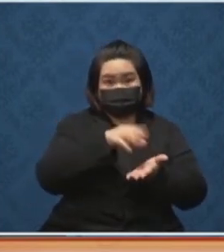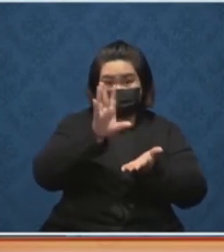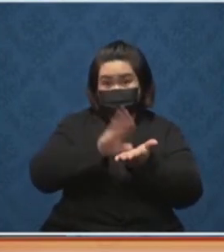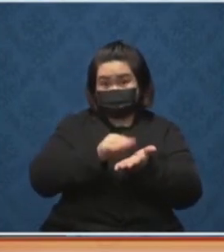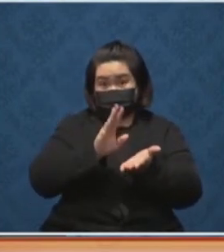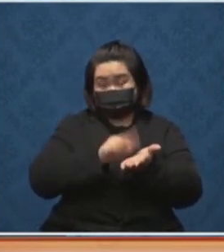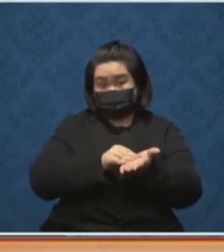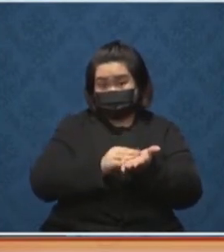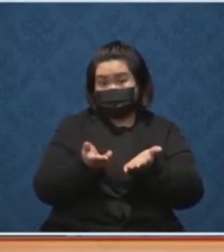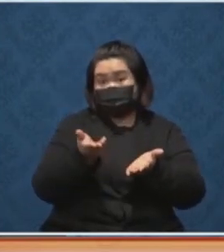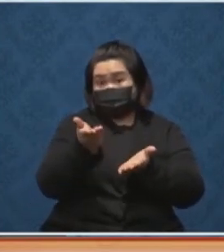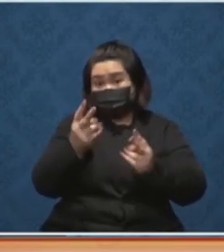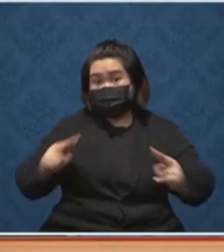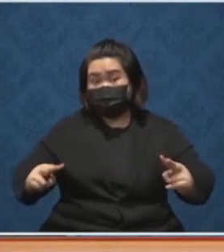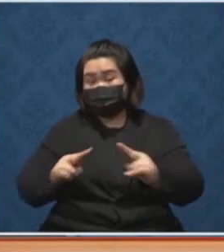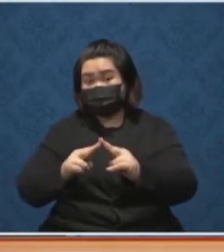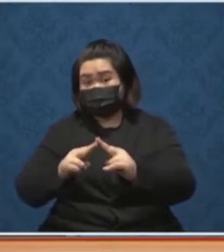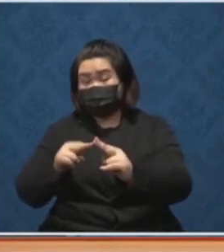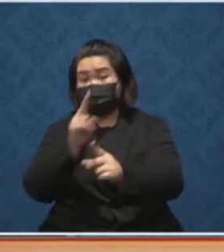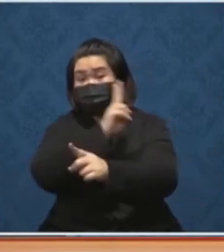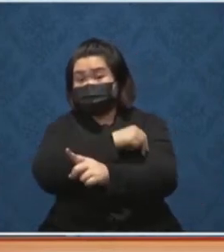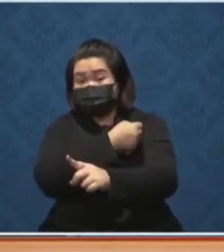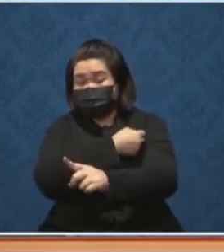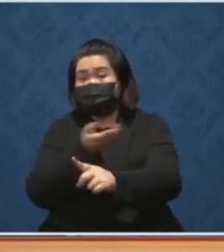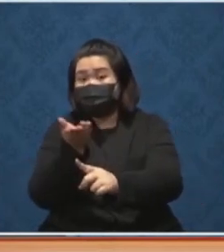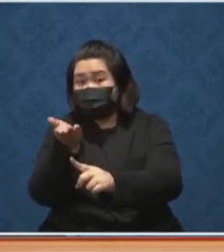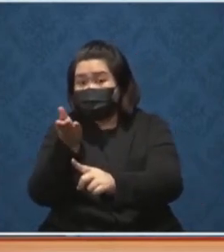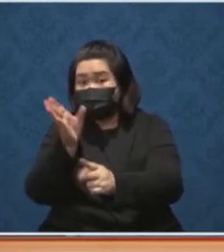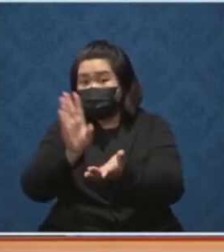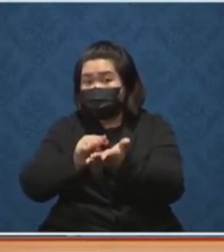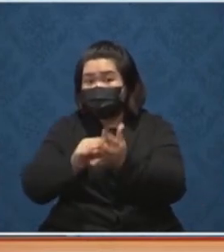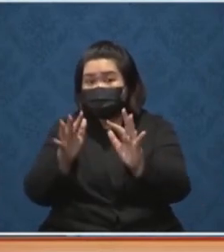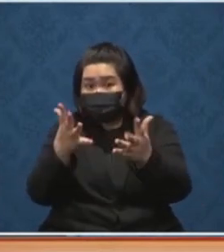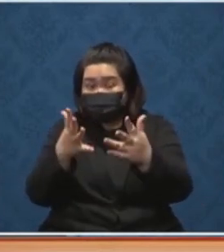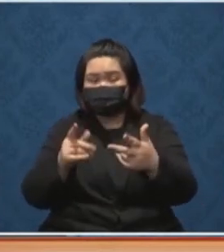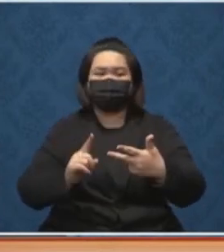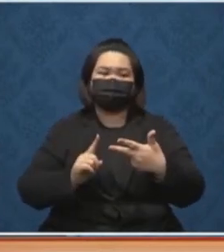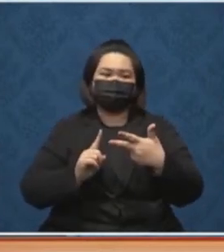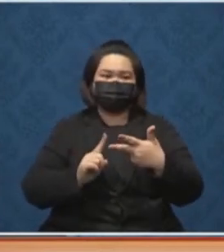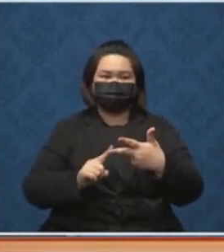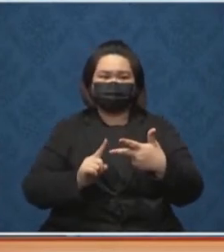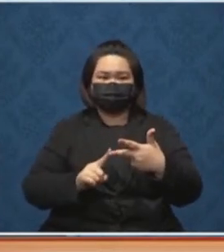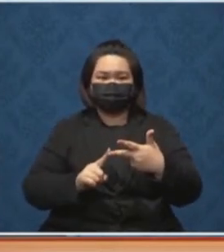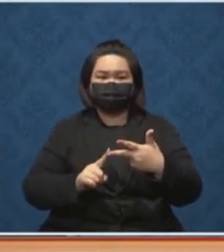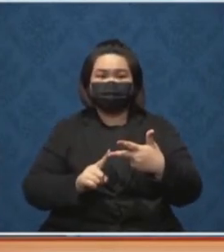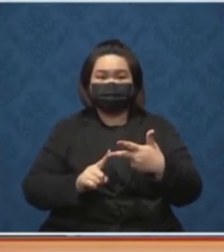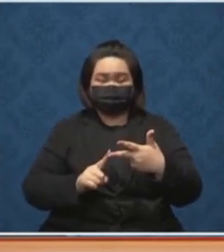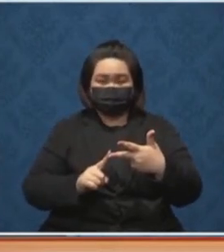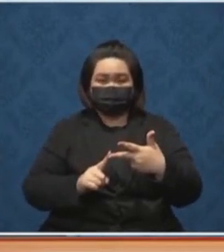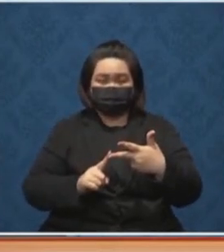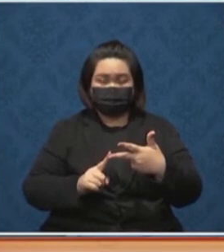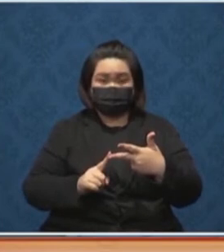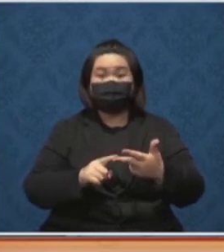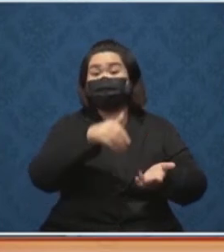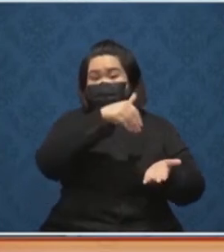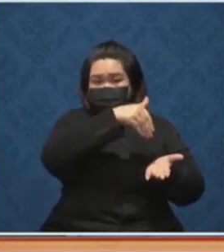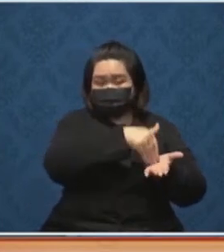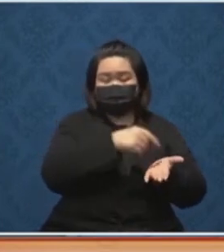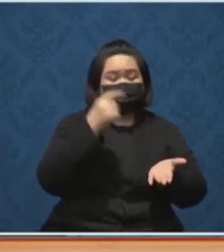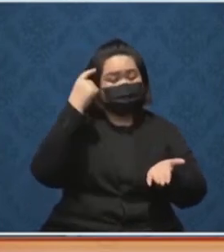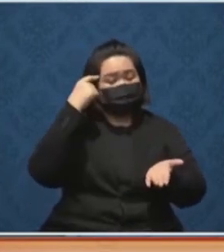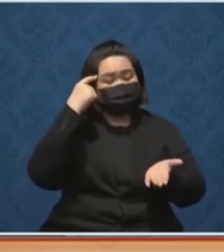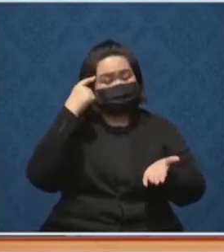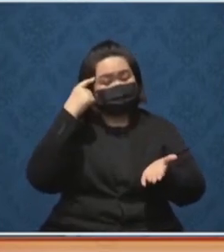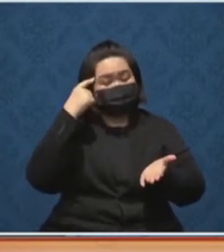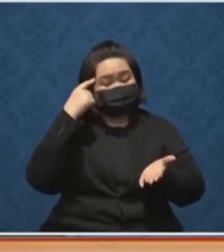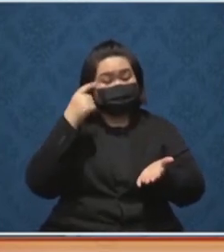ข้อมูลจากสาธรรรษสุขเพื่อกลัมาตวจสอบอครงนึงถ้าเป็นกรณีที่ 3 ก็แลว่าศูนยจงใจท